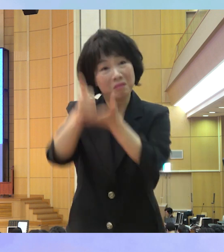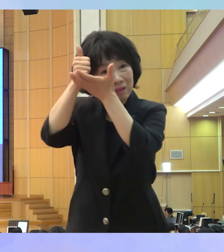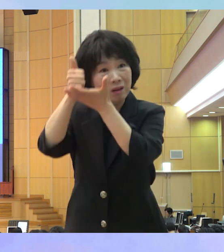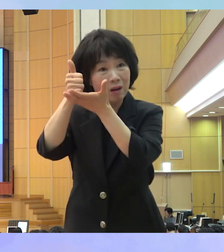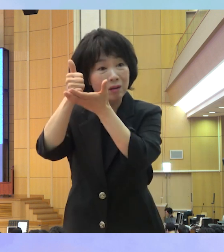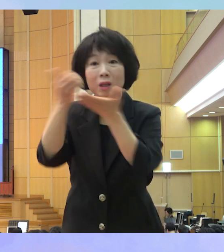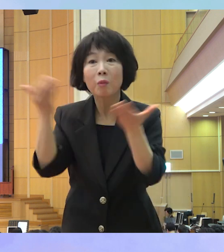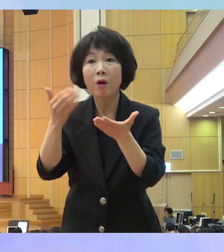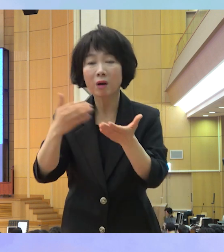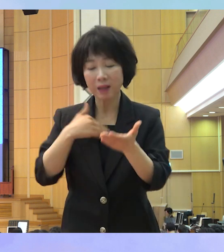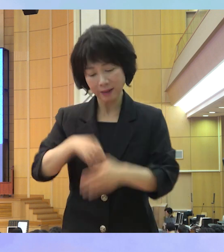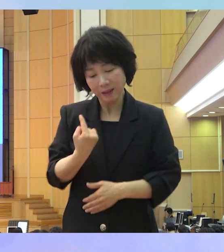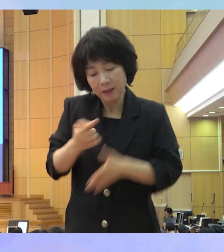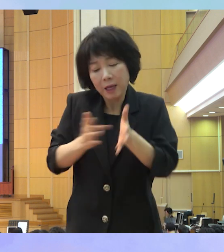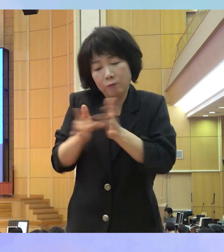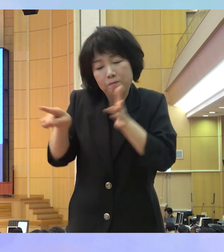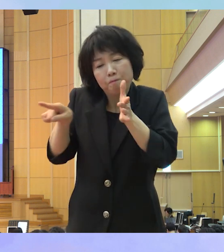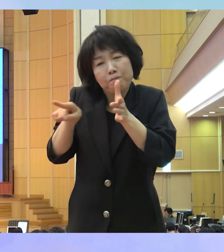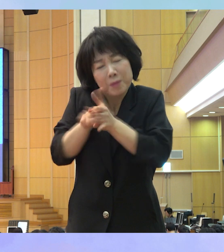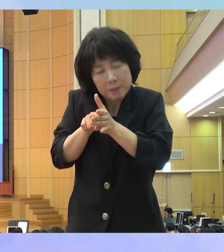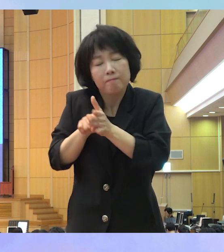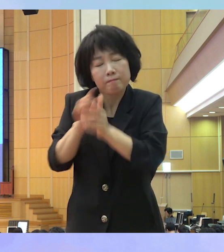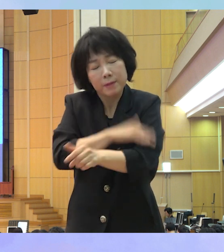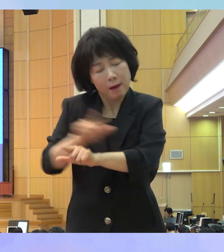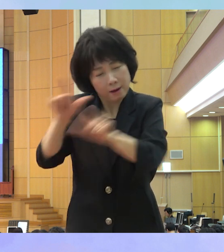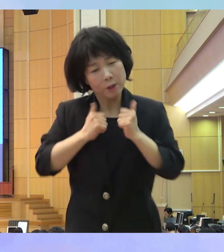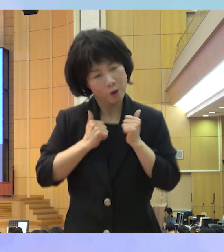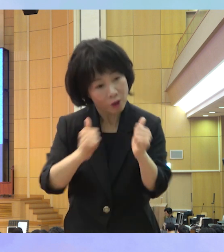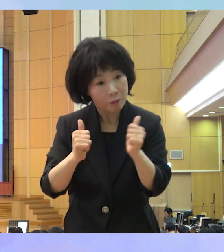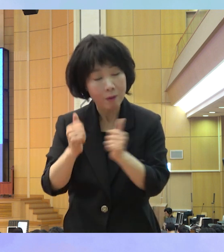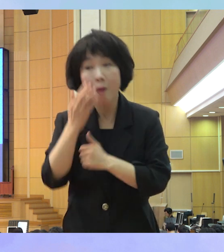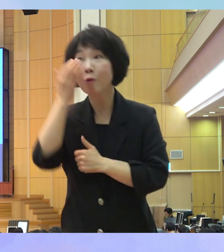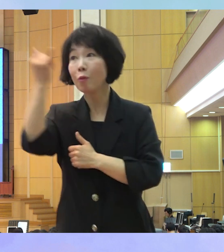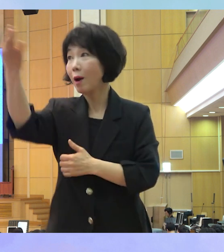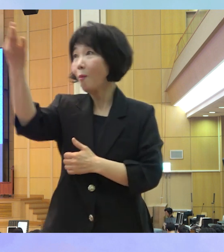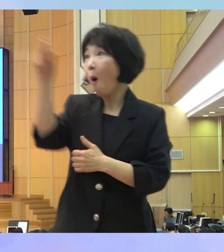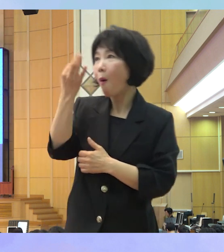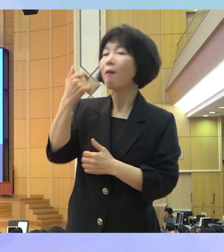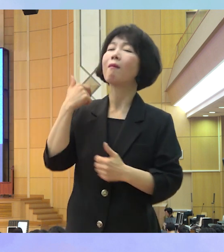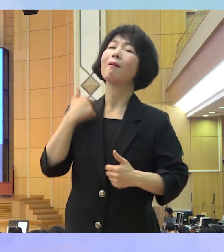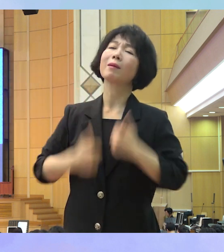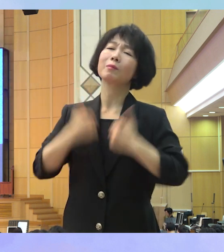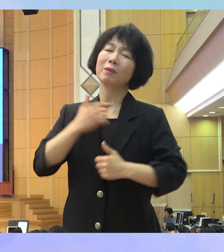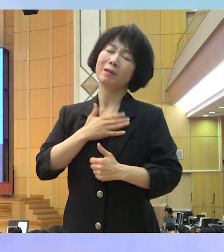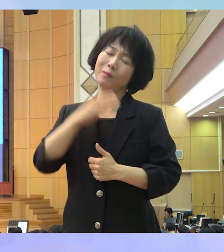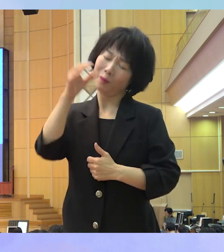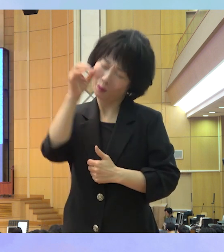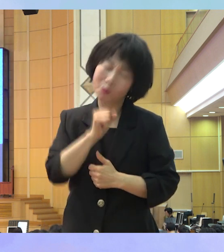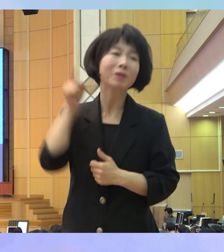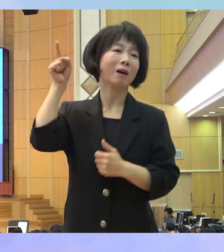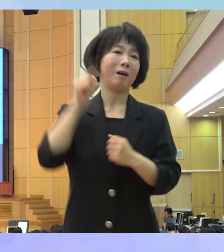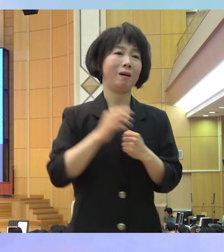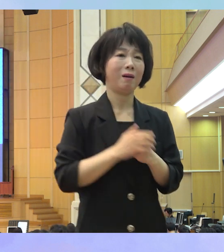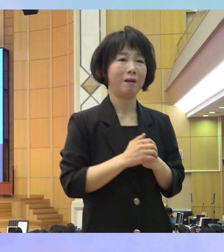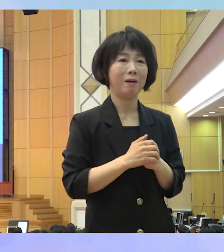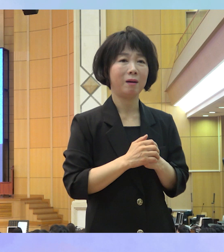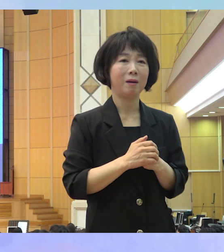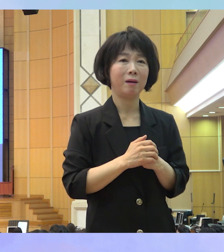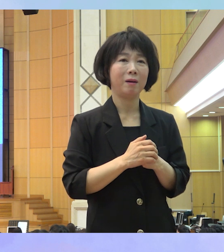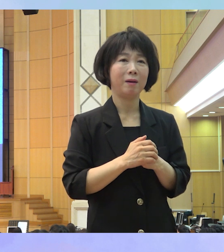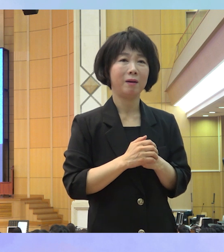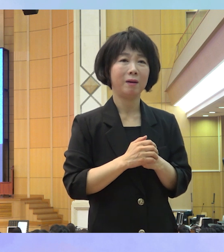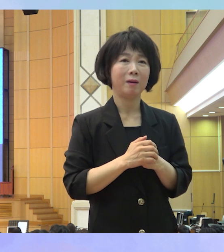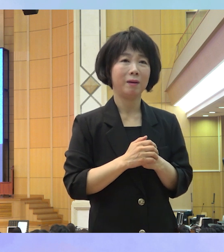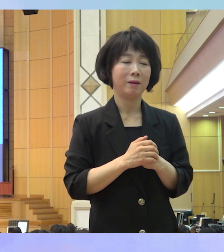신앙생활 잘하면서 예수님을 잘 모실 때 우리 부모님은 그 모습을 보시고 흐뭇해하신다는 거예요. 그게 정말 기쁜